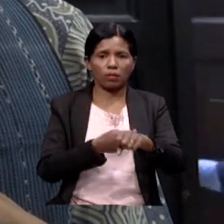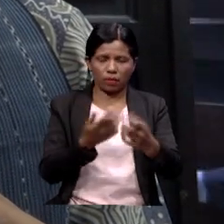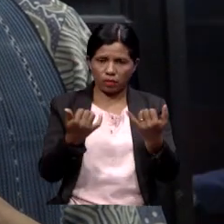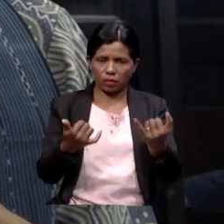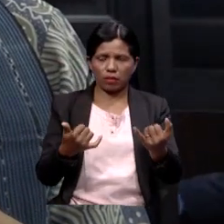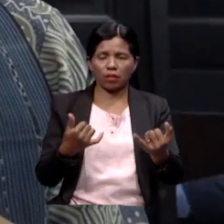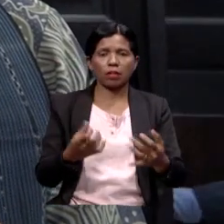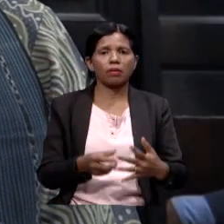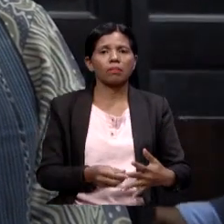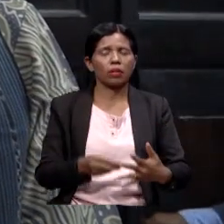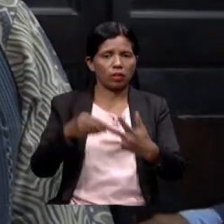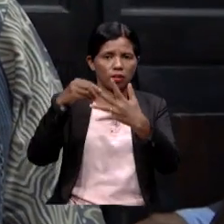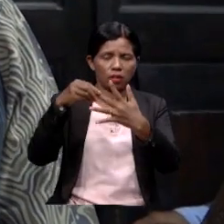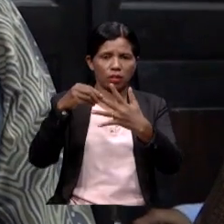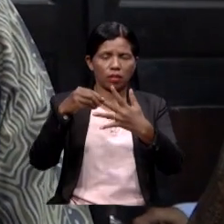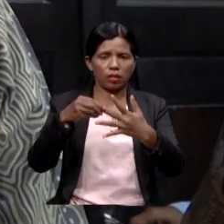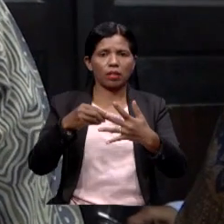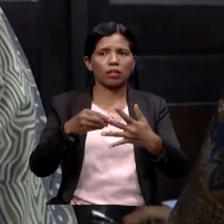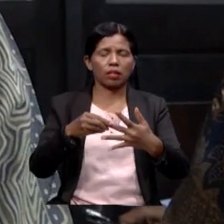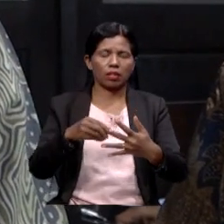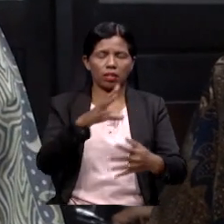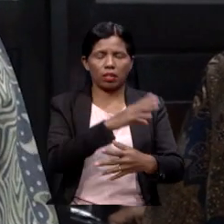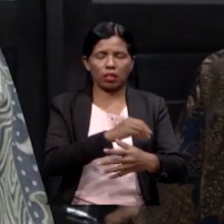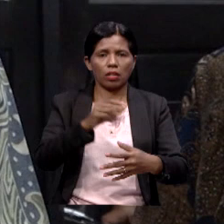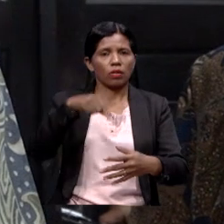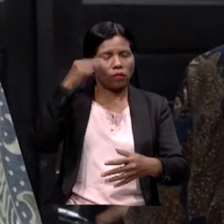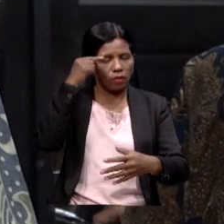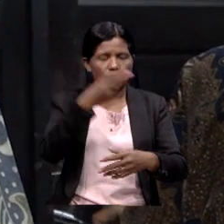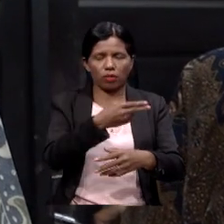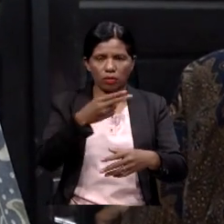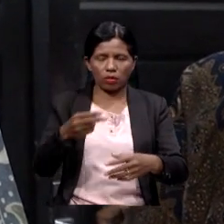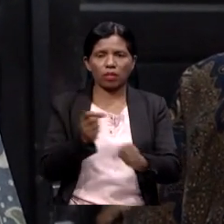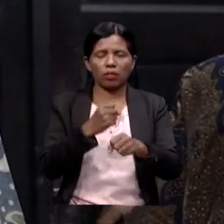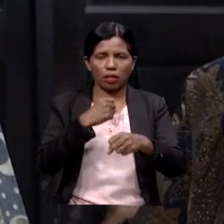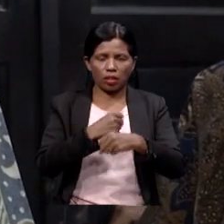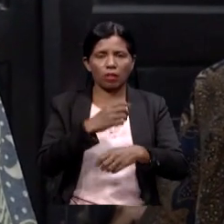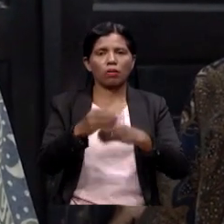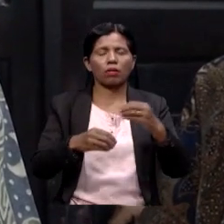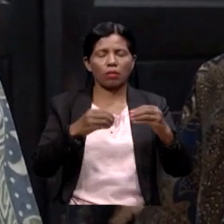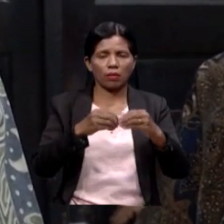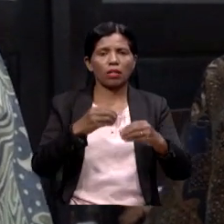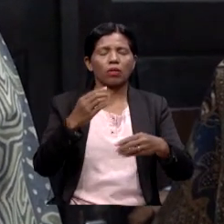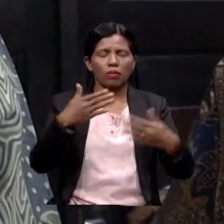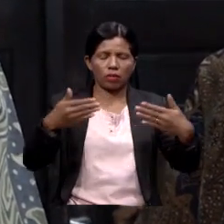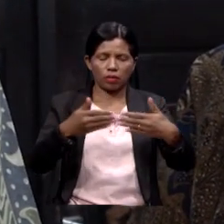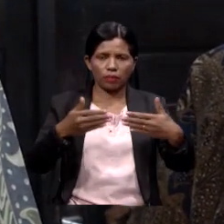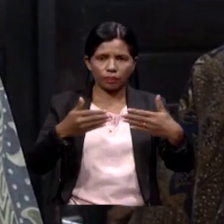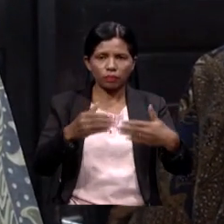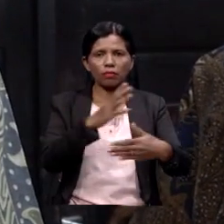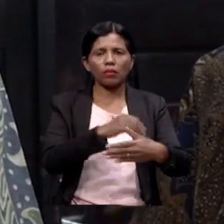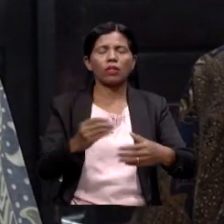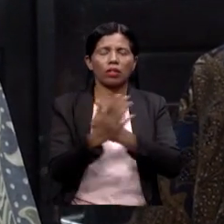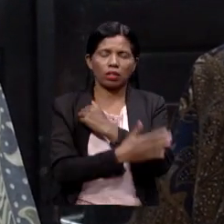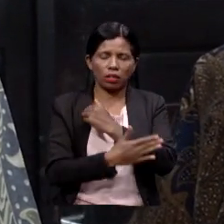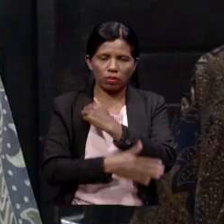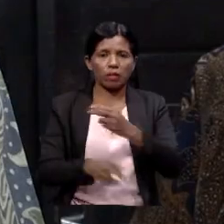prioritas pemerintah Indonesia saat ini adalah menyelesaikan semua persoalan perbatasan dengan negara-negara tertangga